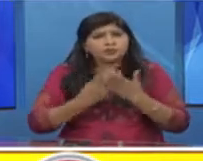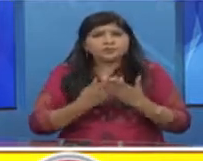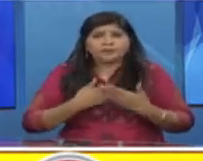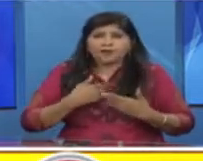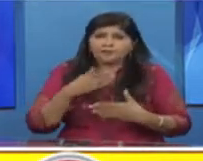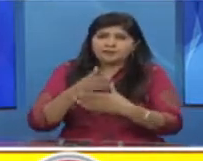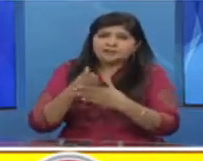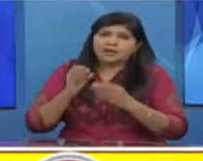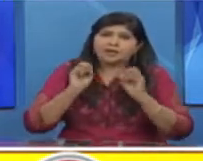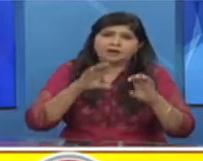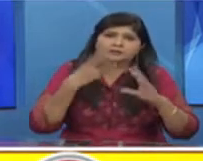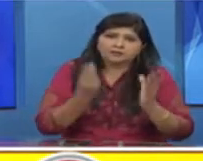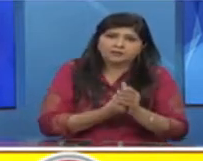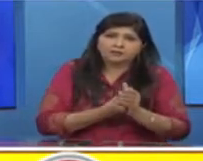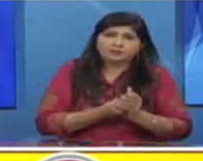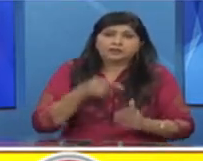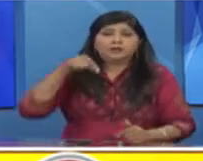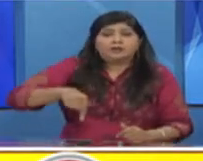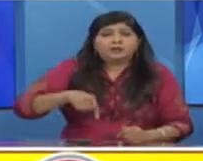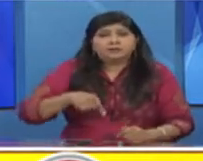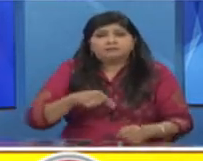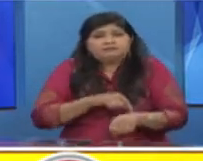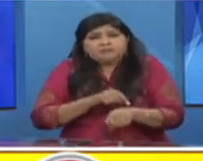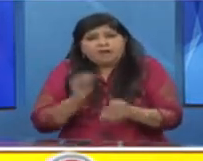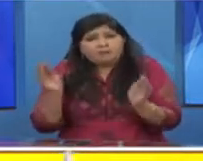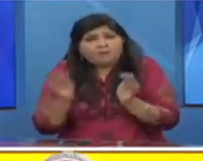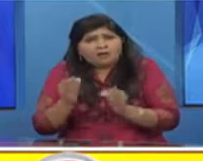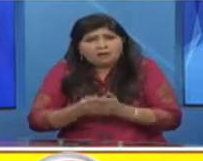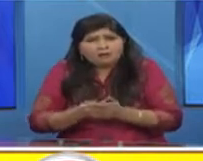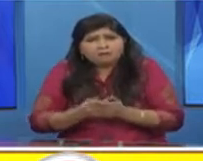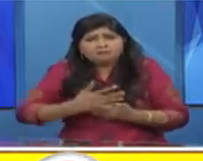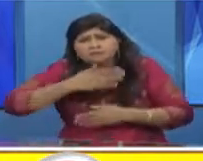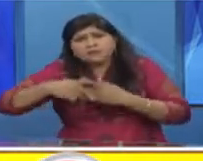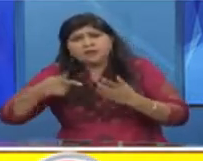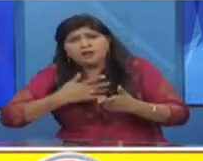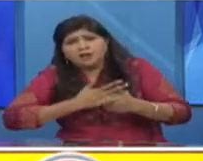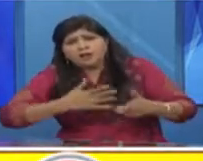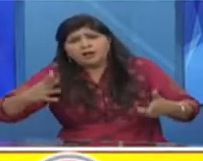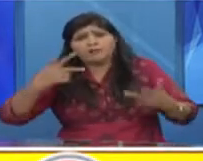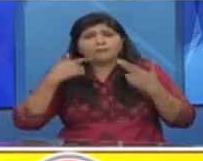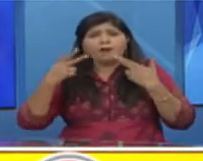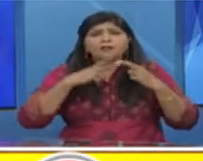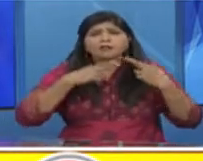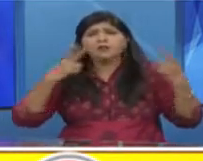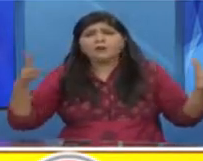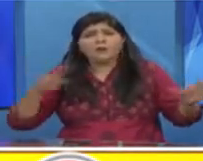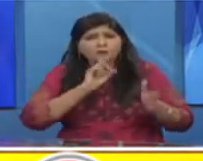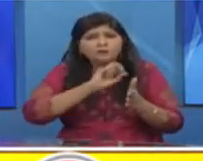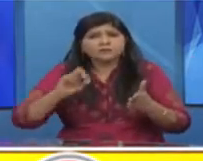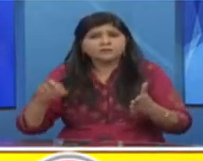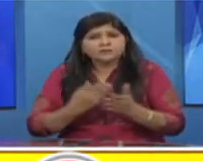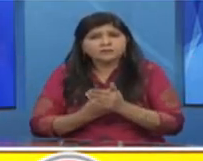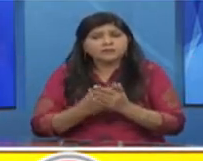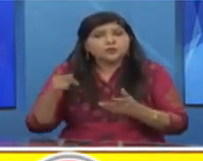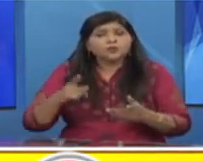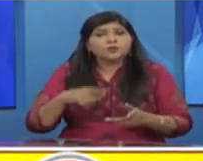साथ साझा कर सकता हूँ, लेकिन इसके लिए मन की बात के कई एपिसोड लग जाएंगे। उन्होंने